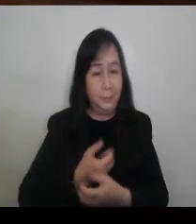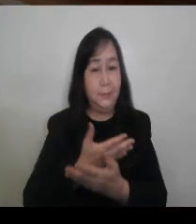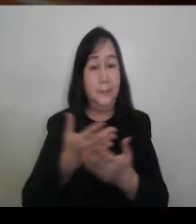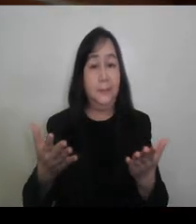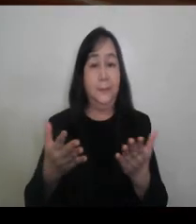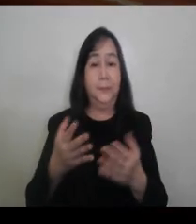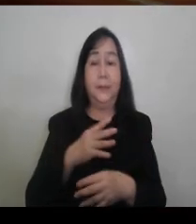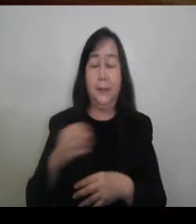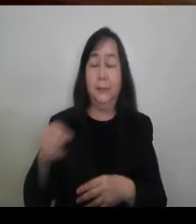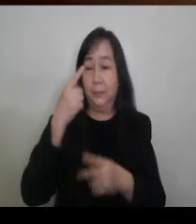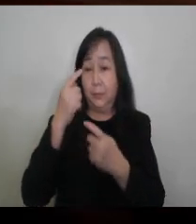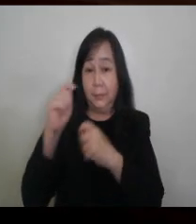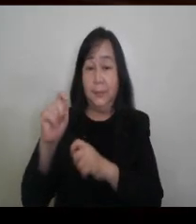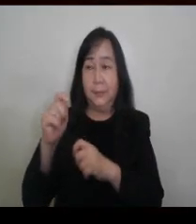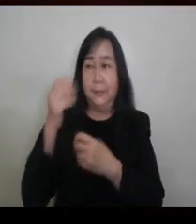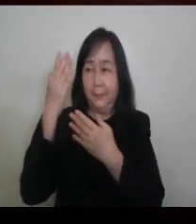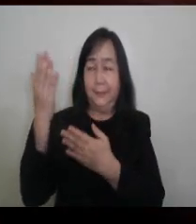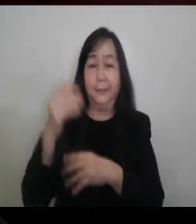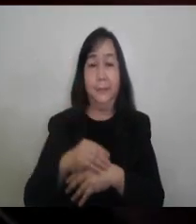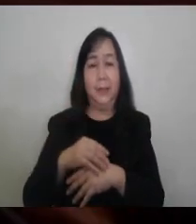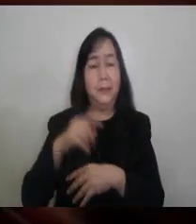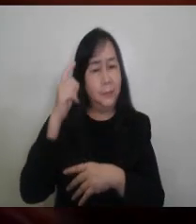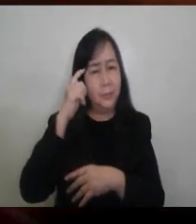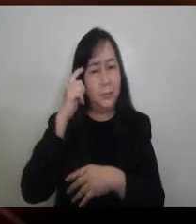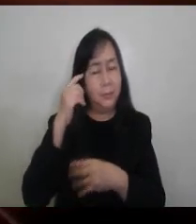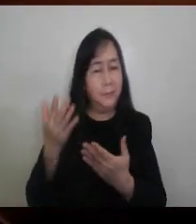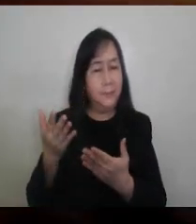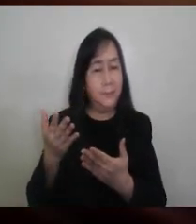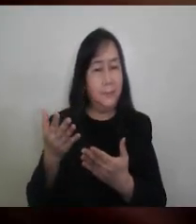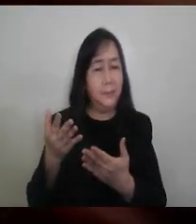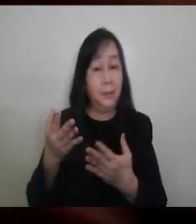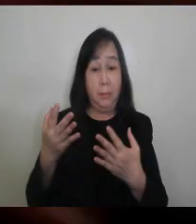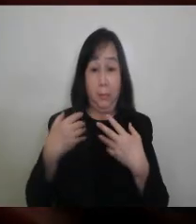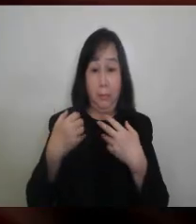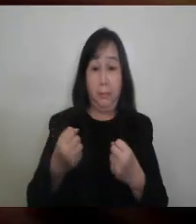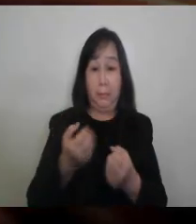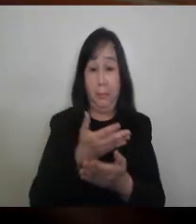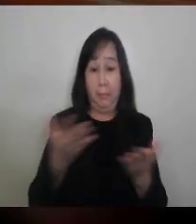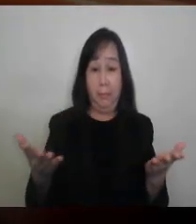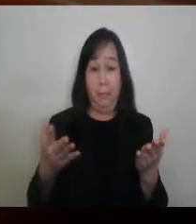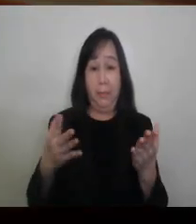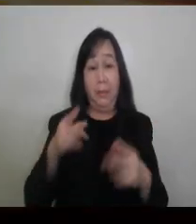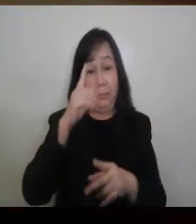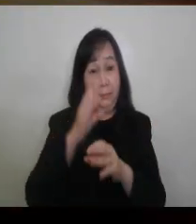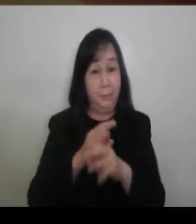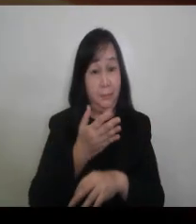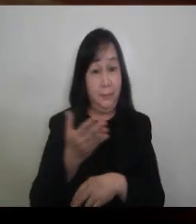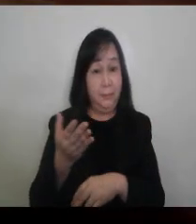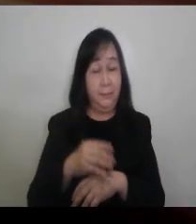at pagtitiwala sa Kanya. Pag-isipan po natin, matibay ba ang pundasyon ng aking